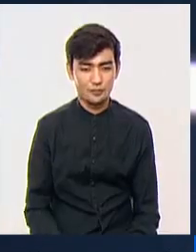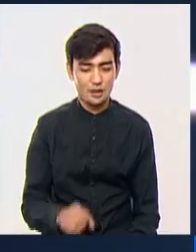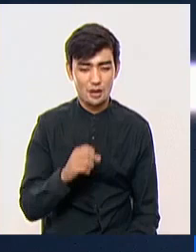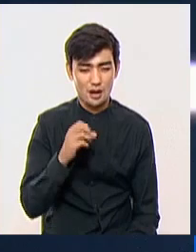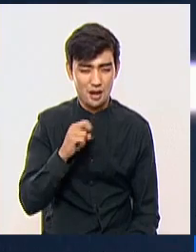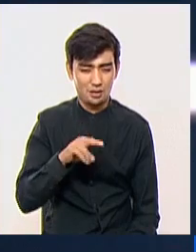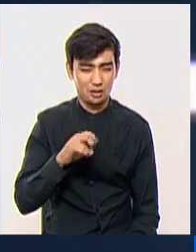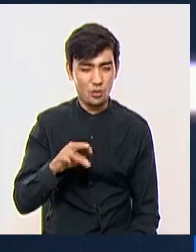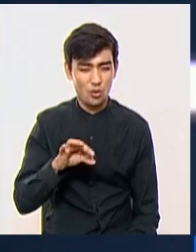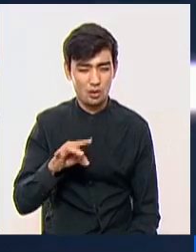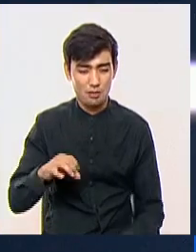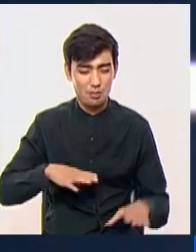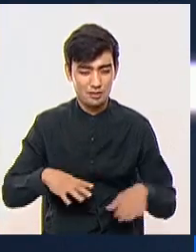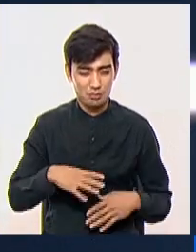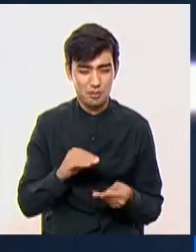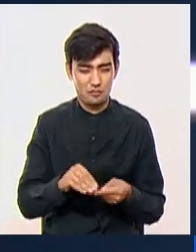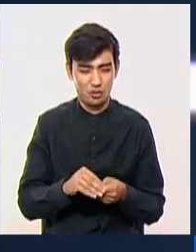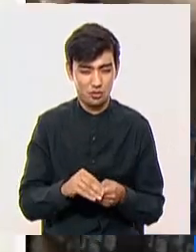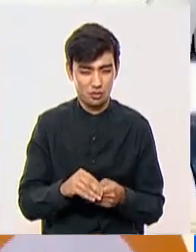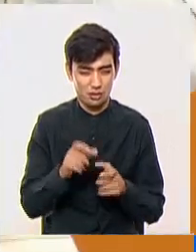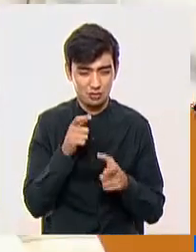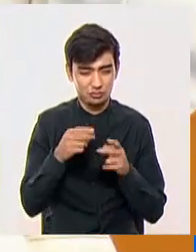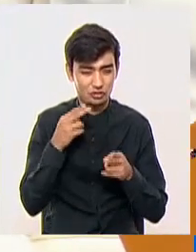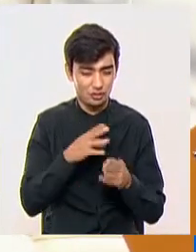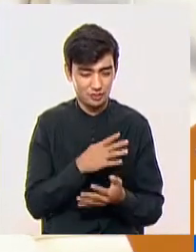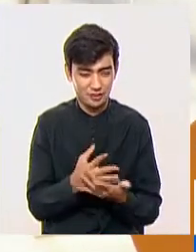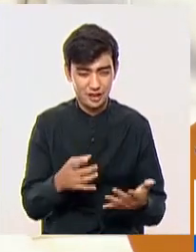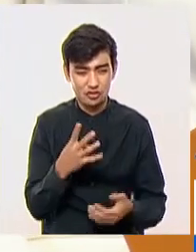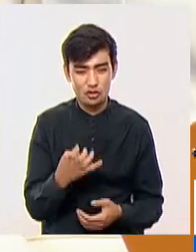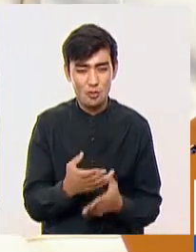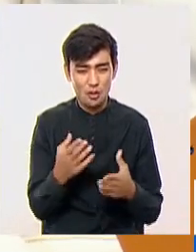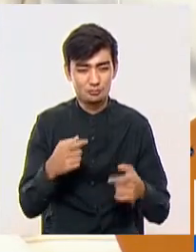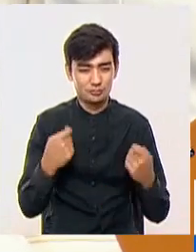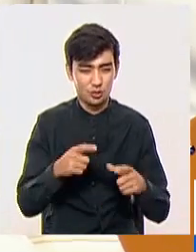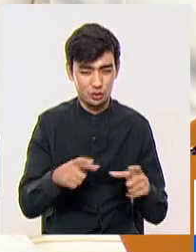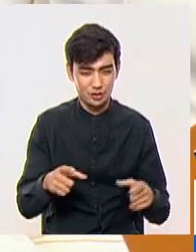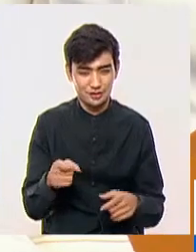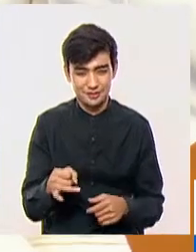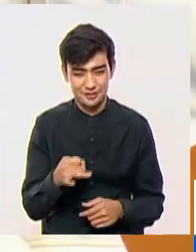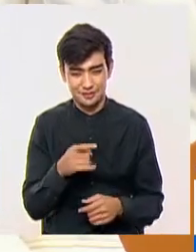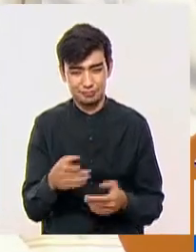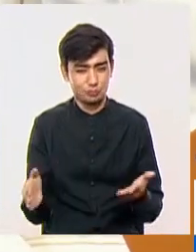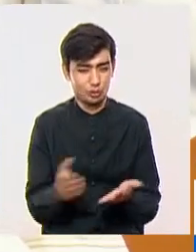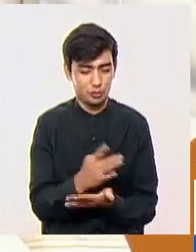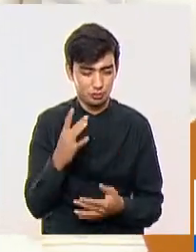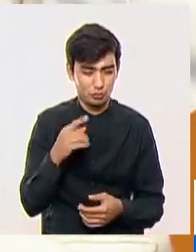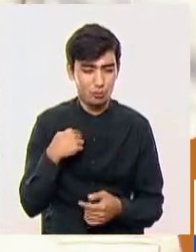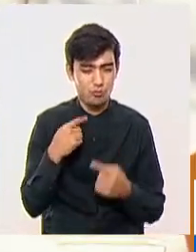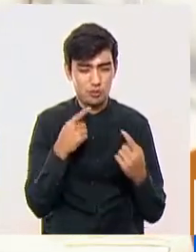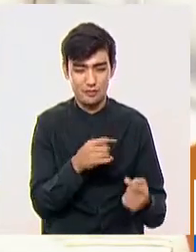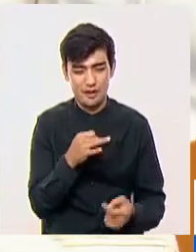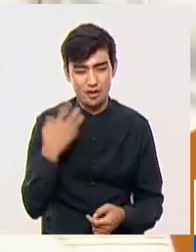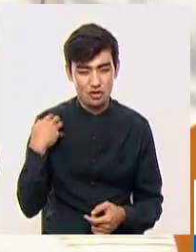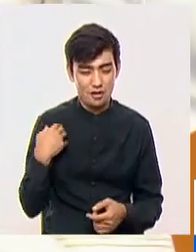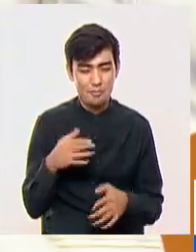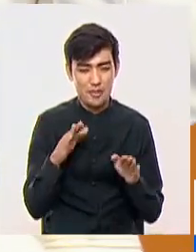Алтын Орда базарынан тағы шу шықты. Бұл жолы 400-ге жуық саудагер жайма базардың сүрілуіне қарсы. Башылық жақын